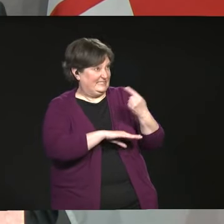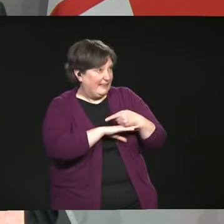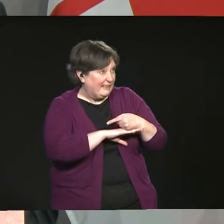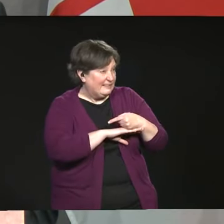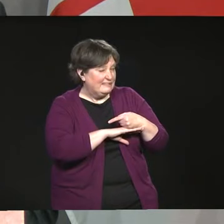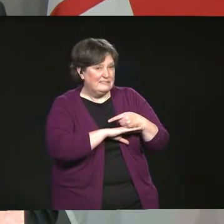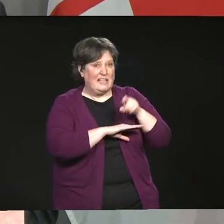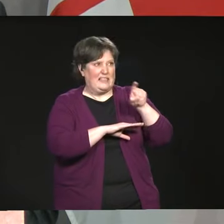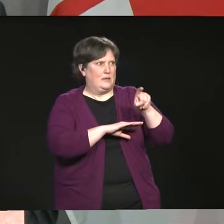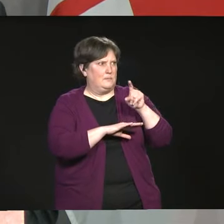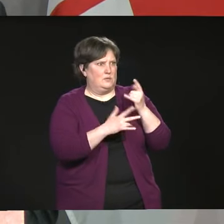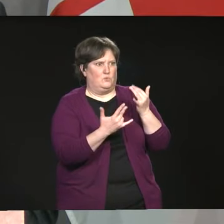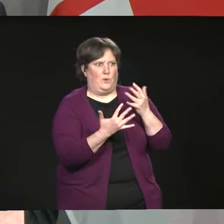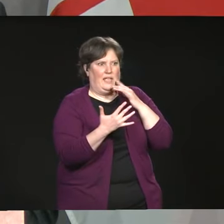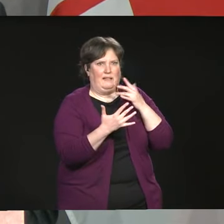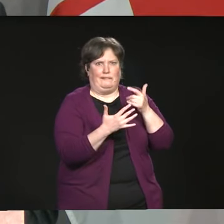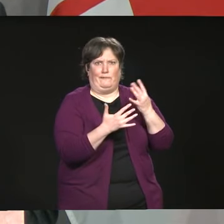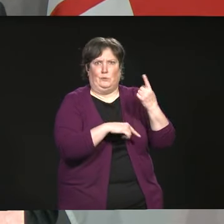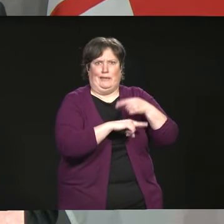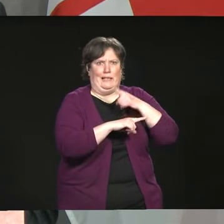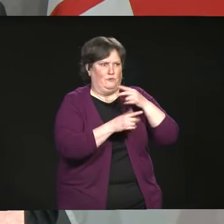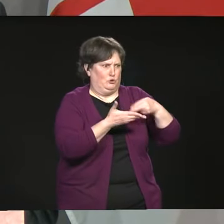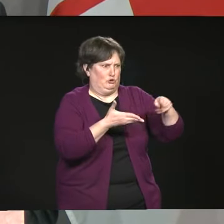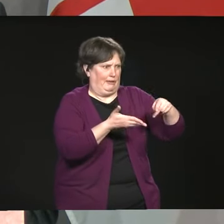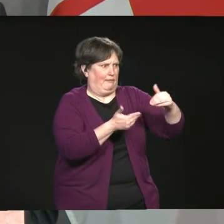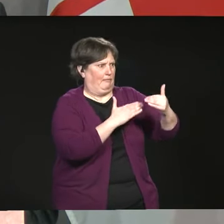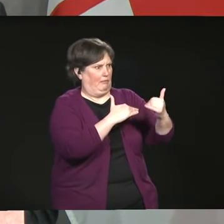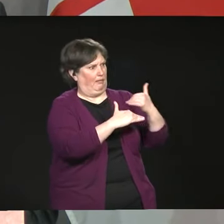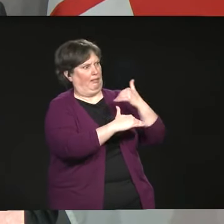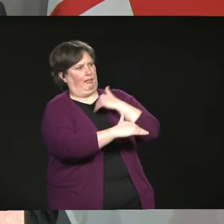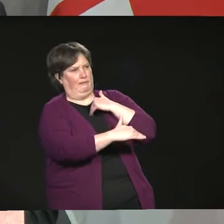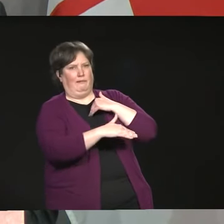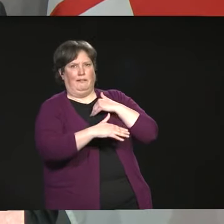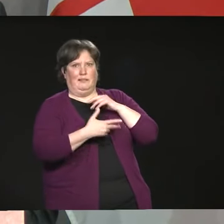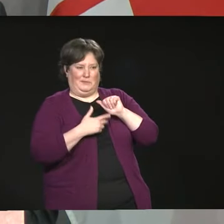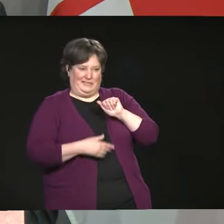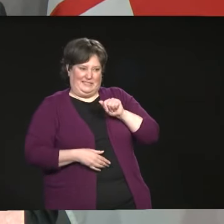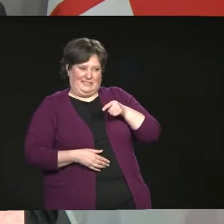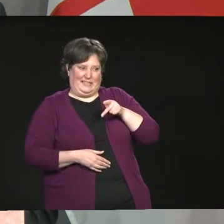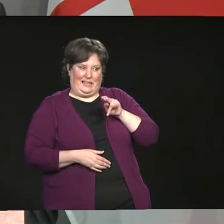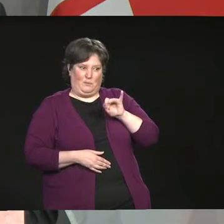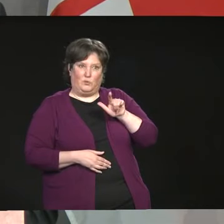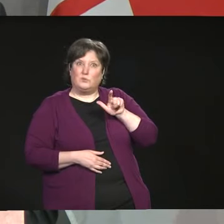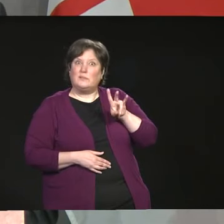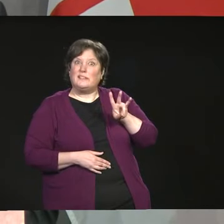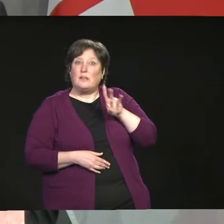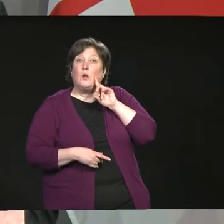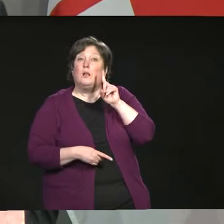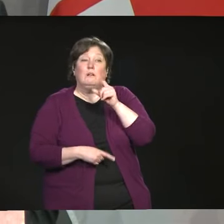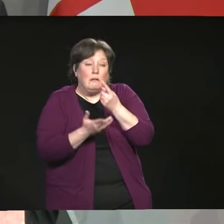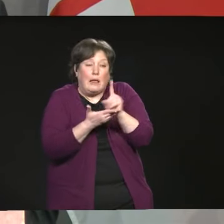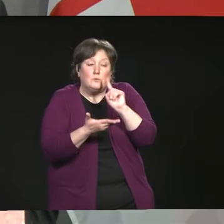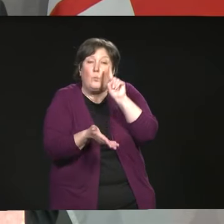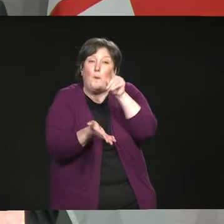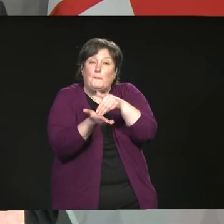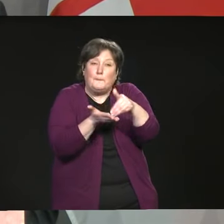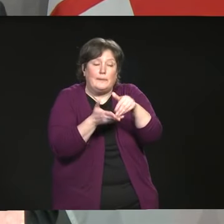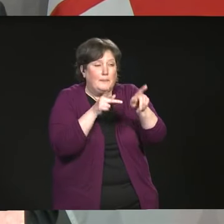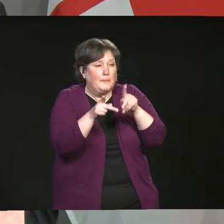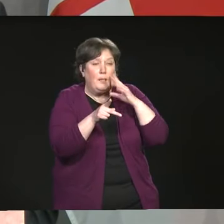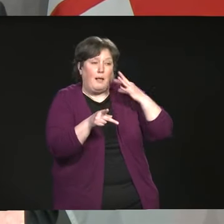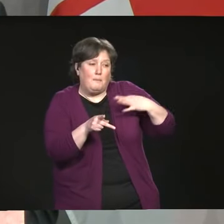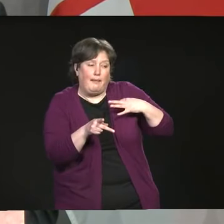million de personnes qui ont demandé l'assurance emploi la semaine dernière, donc c'est sans compter tous ceux qui n'ont pas droit. Les gens qui ont besoin urgent de cet argent-là. Really need this money urgently, and you're